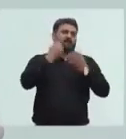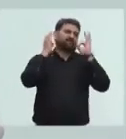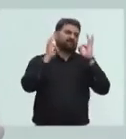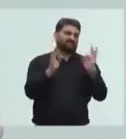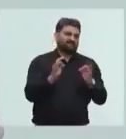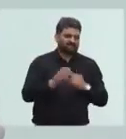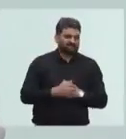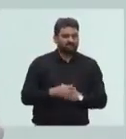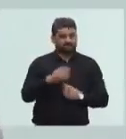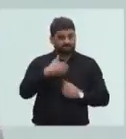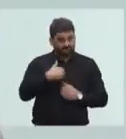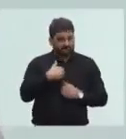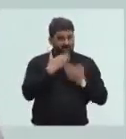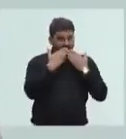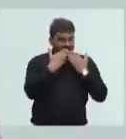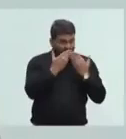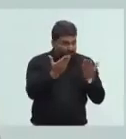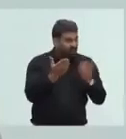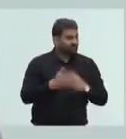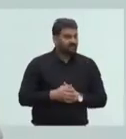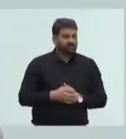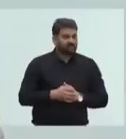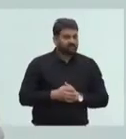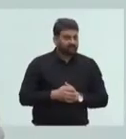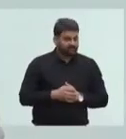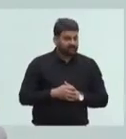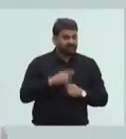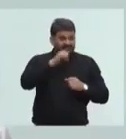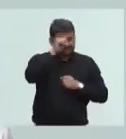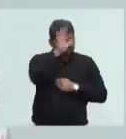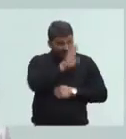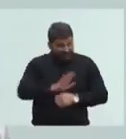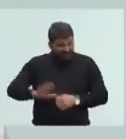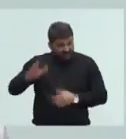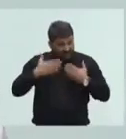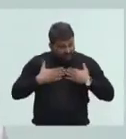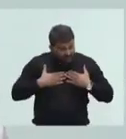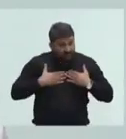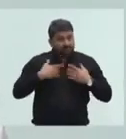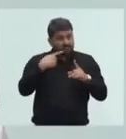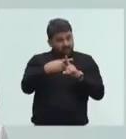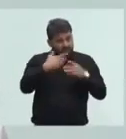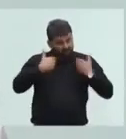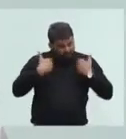रहता है। मेरी तरफ से, पूरे देश की तरफ से